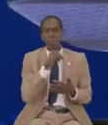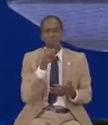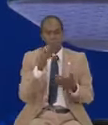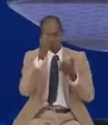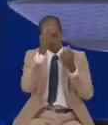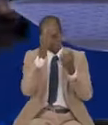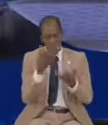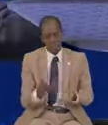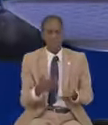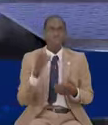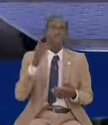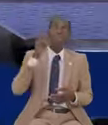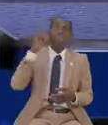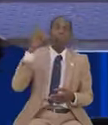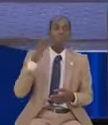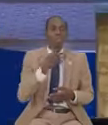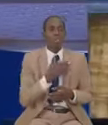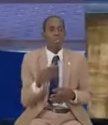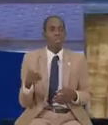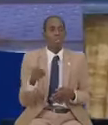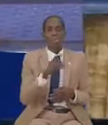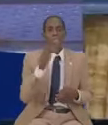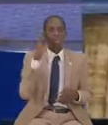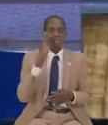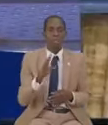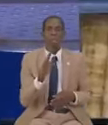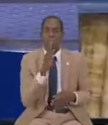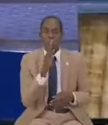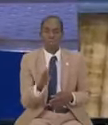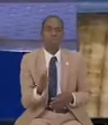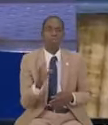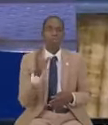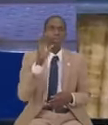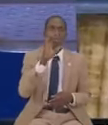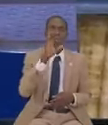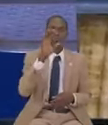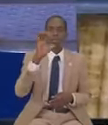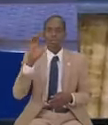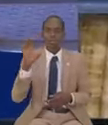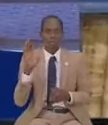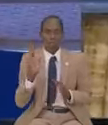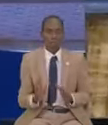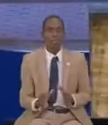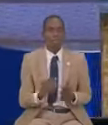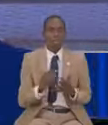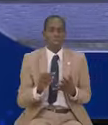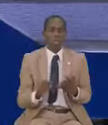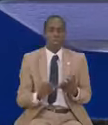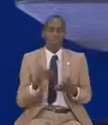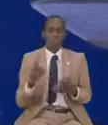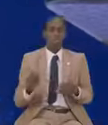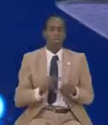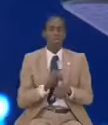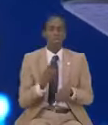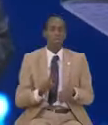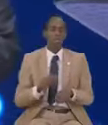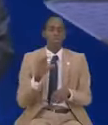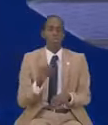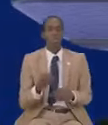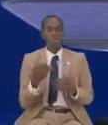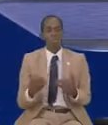ils seront errant parmi les nations nous allons la troisième